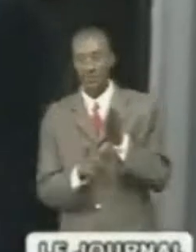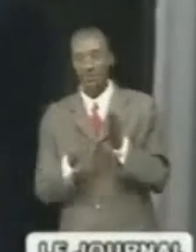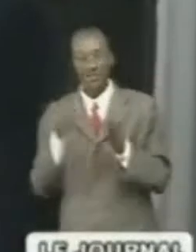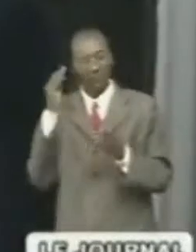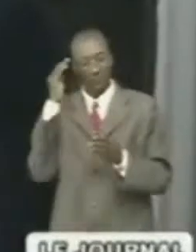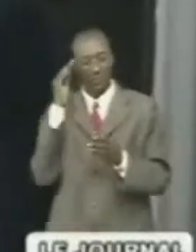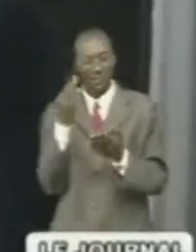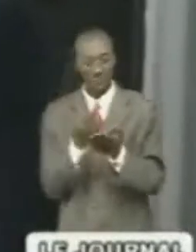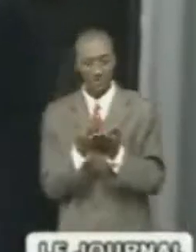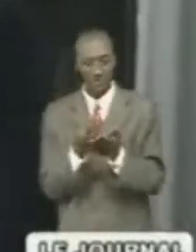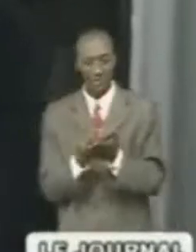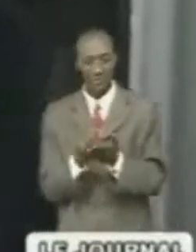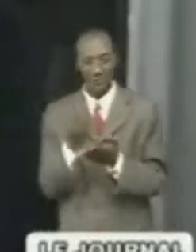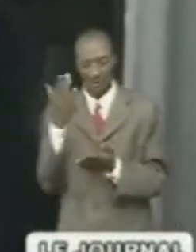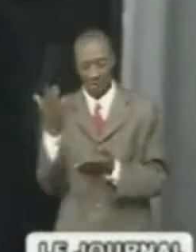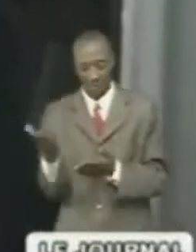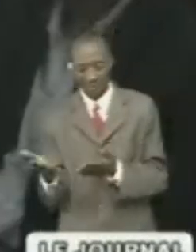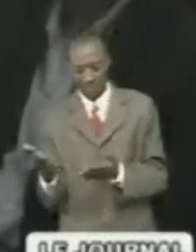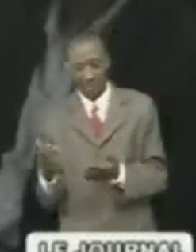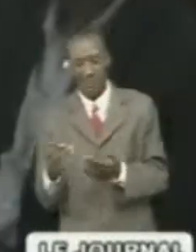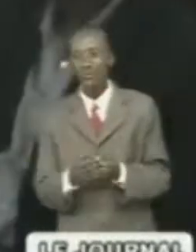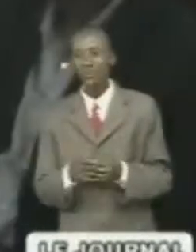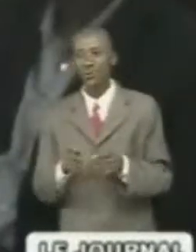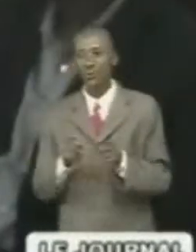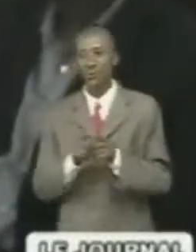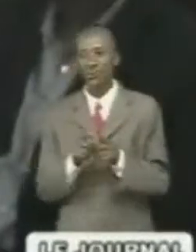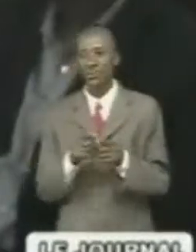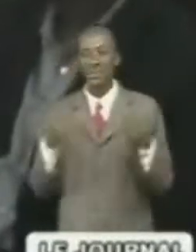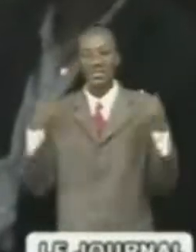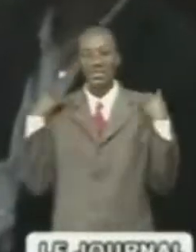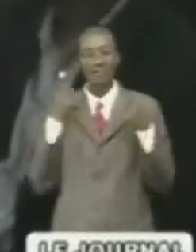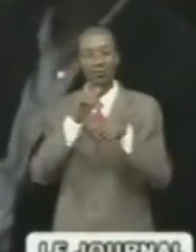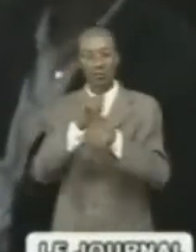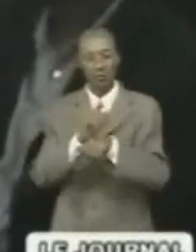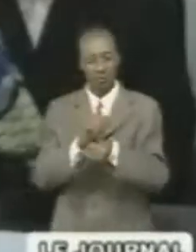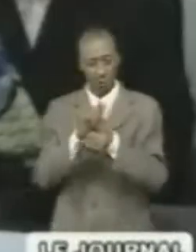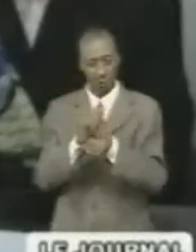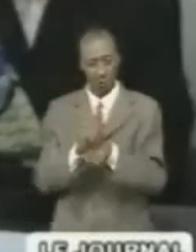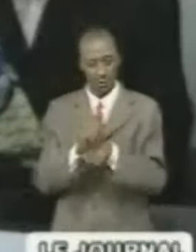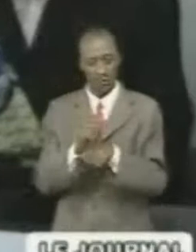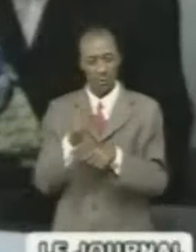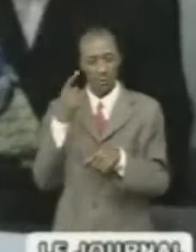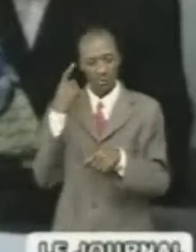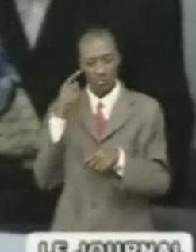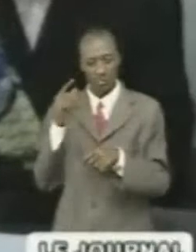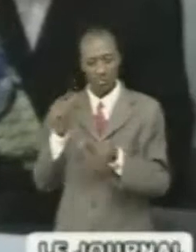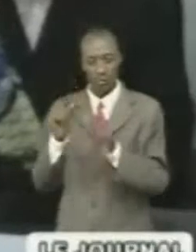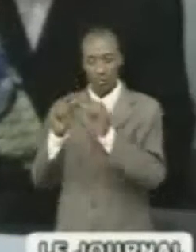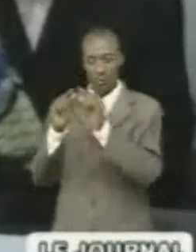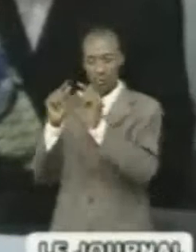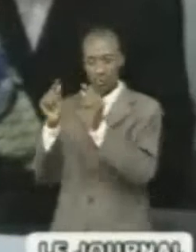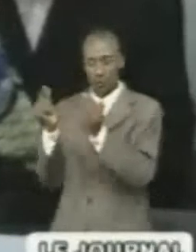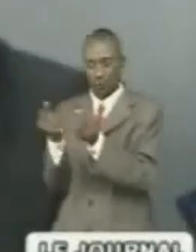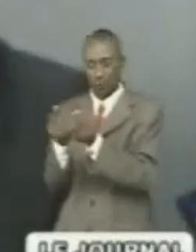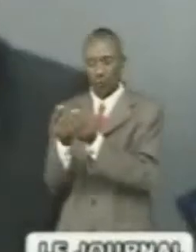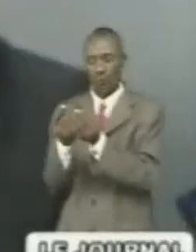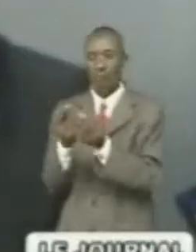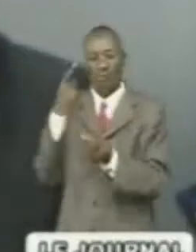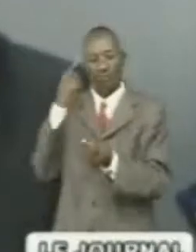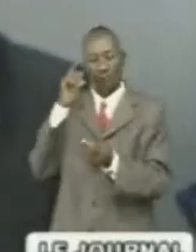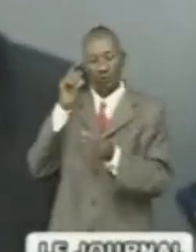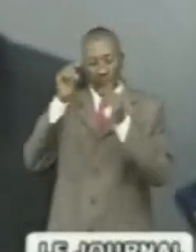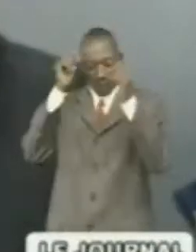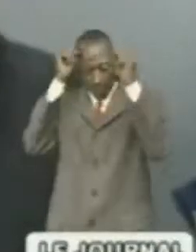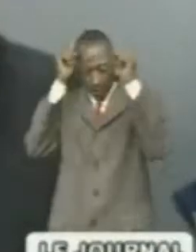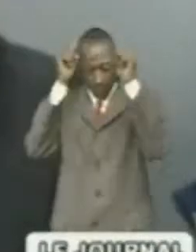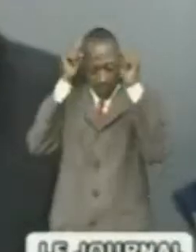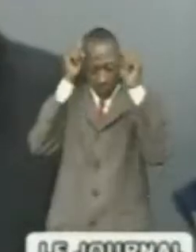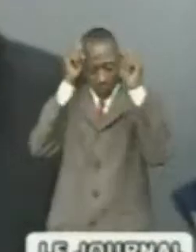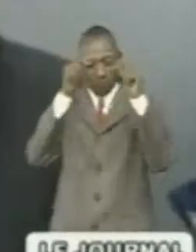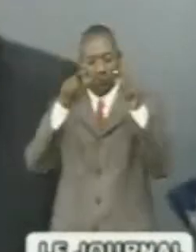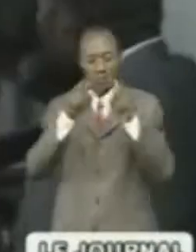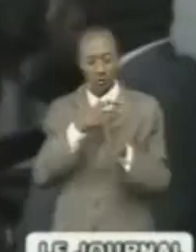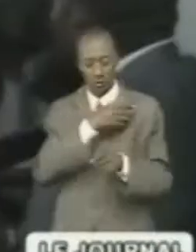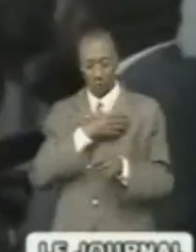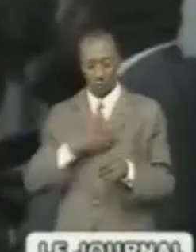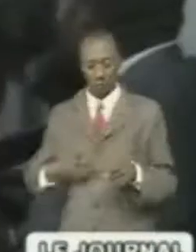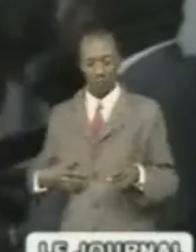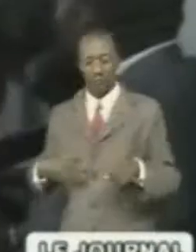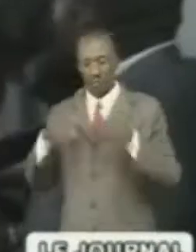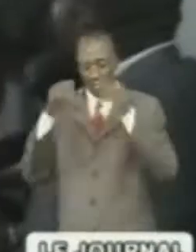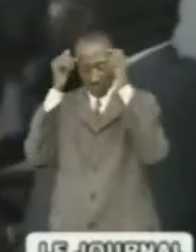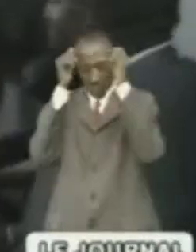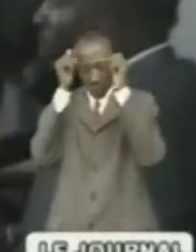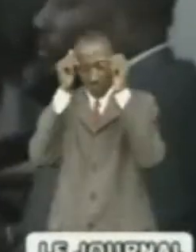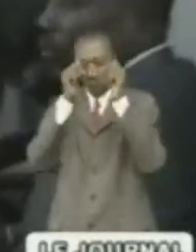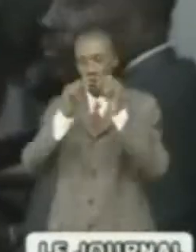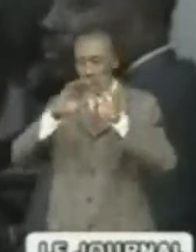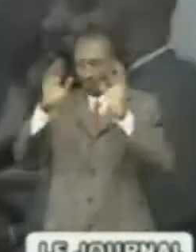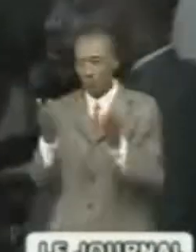des Finances, Roger Chulungu, et chef coutumier de la circonscription foncière de Nsélé-Maloukou et le bourgmestre de cette commune